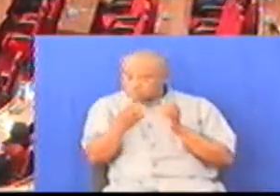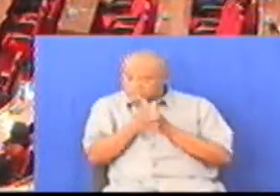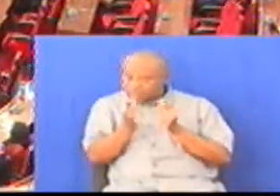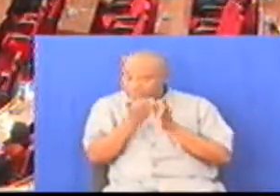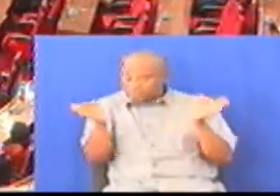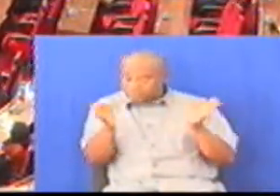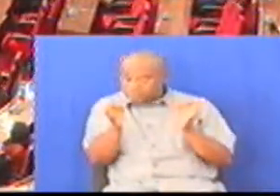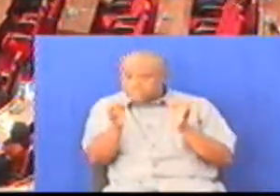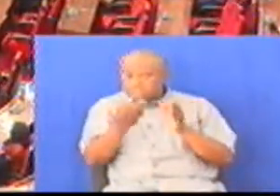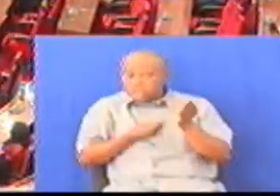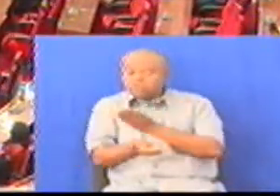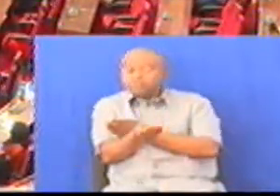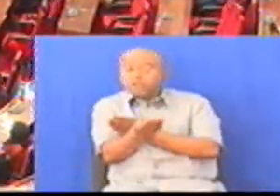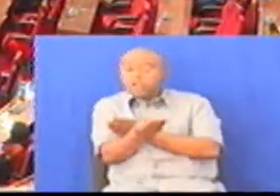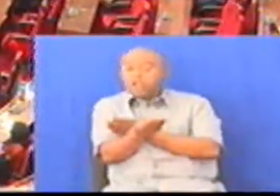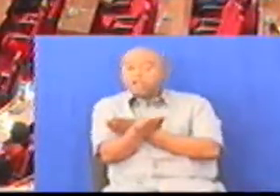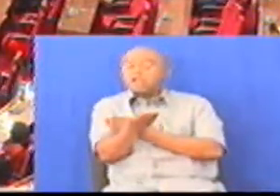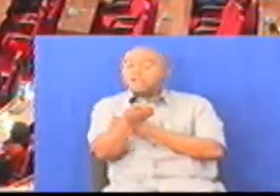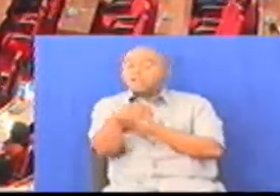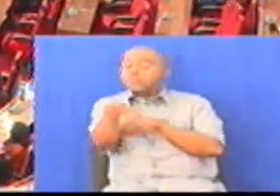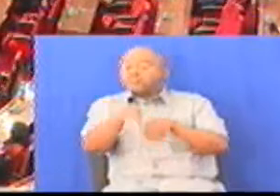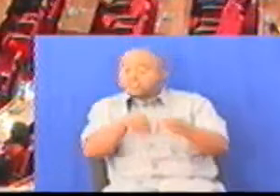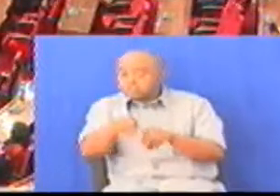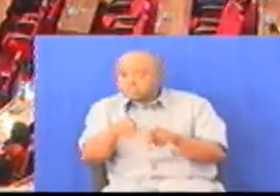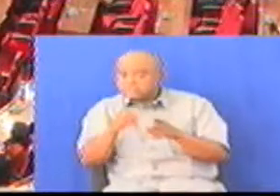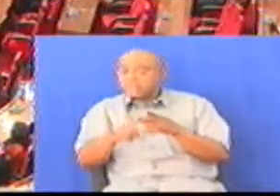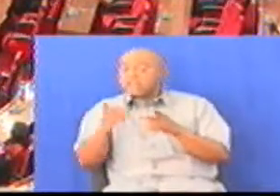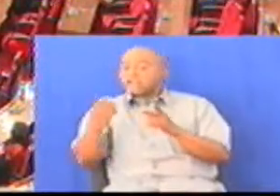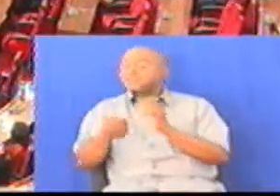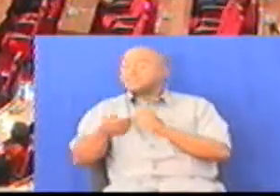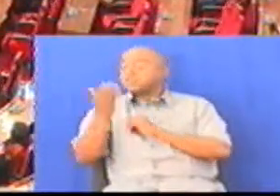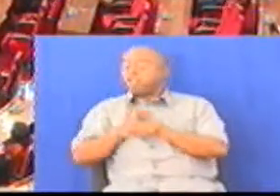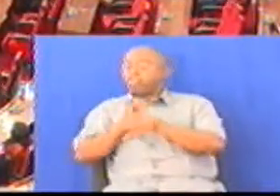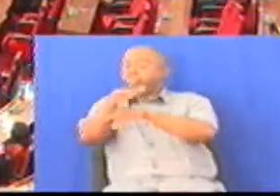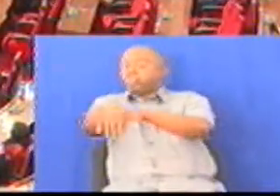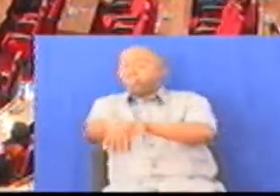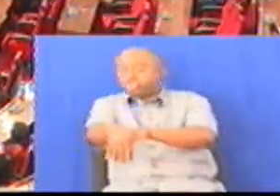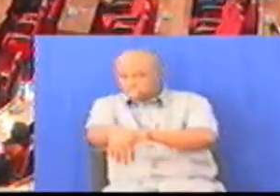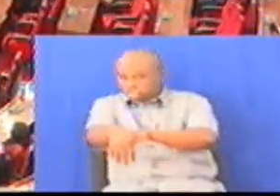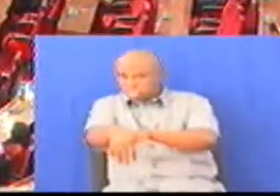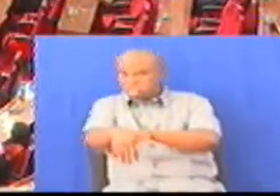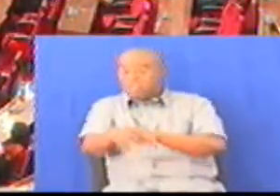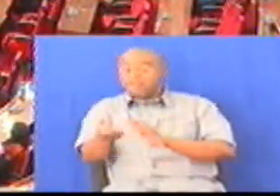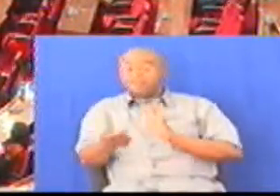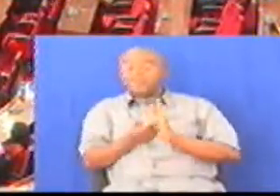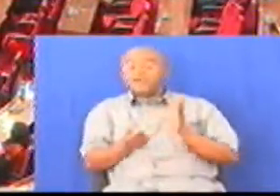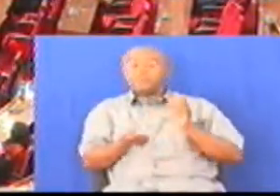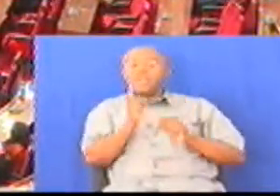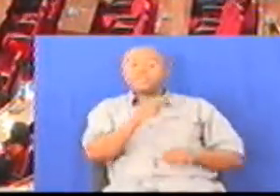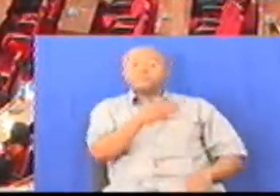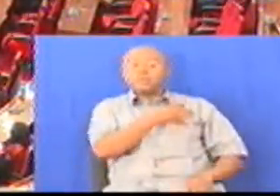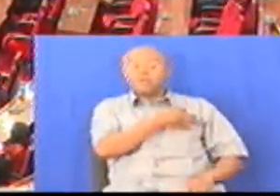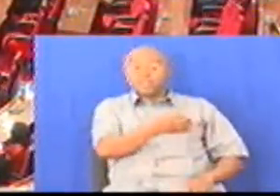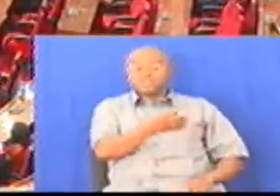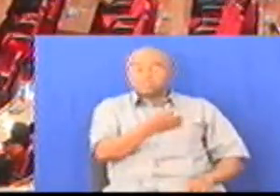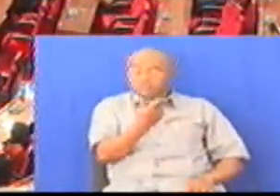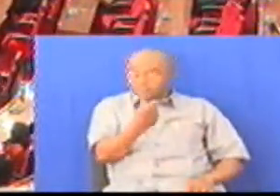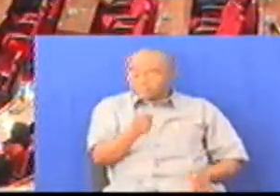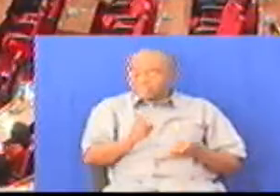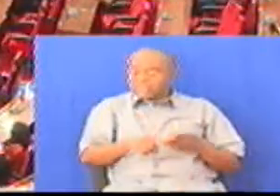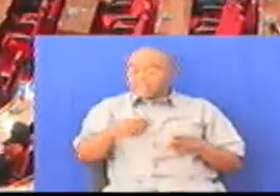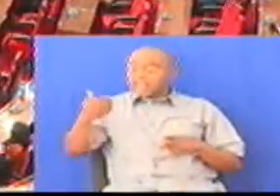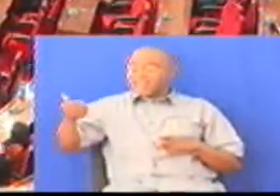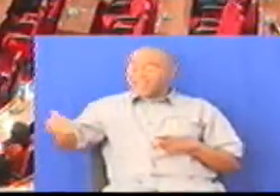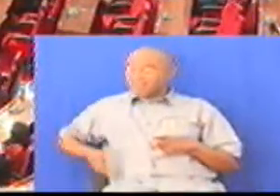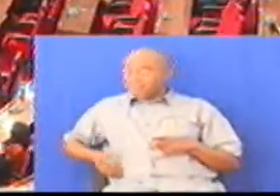kufungua mianya ya rushwa, ufisadi na ubadhirifu wa fedha za umma ikiwa tutakuwa na waziri wa fedha na maafisa wa mamlaka mapato ambao